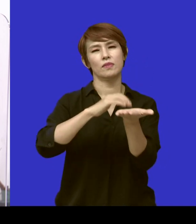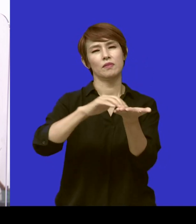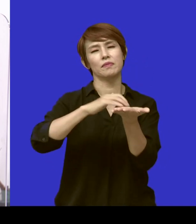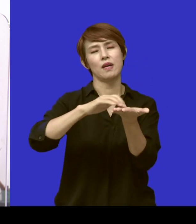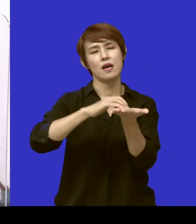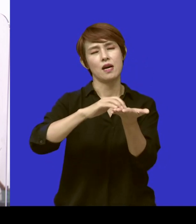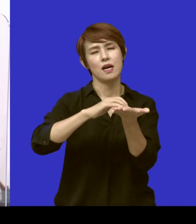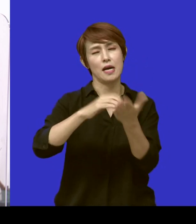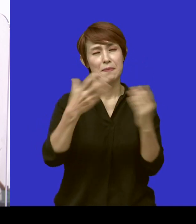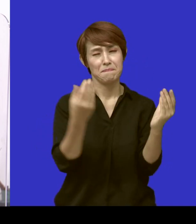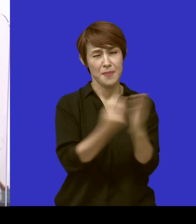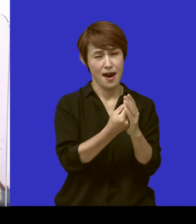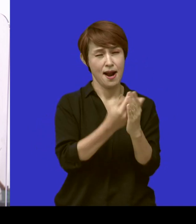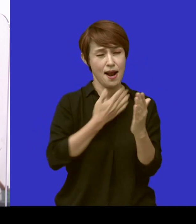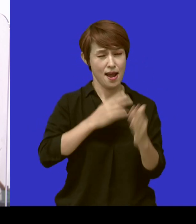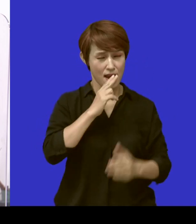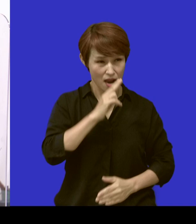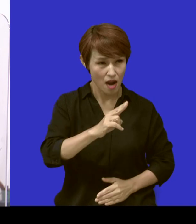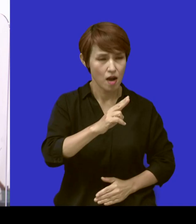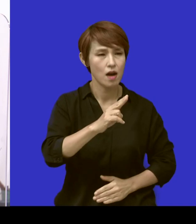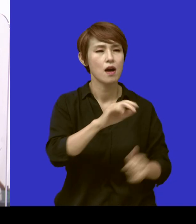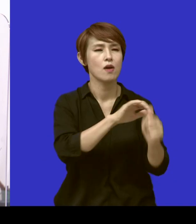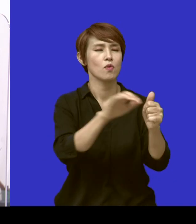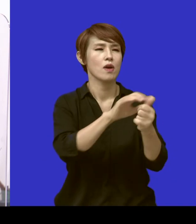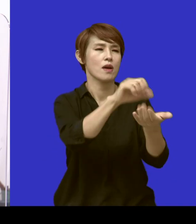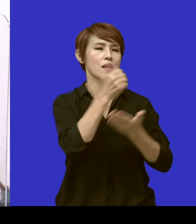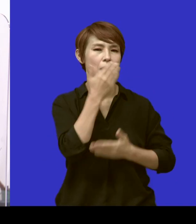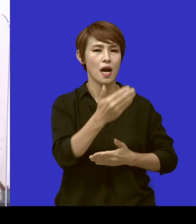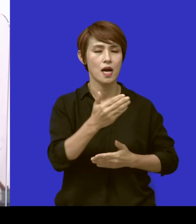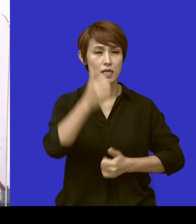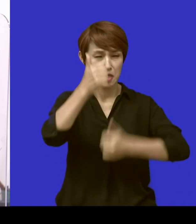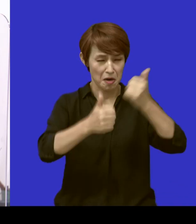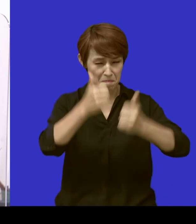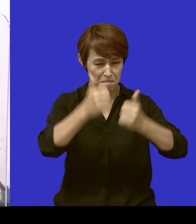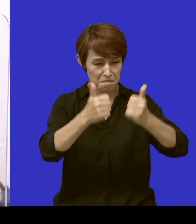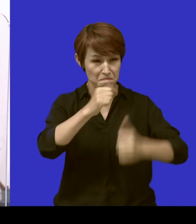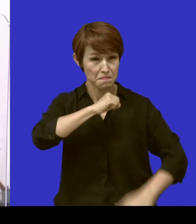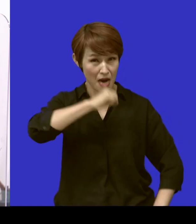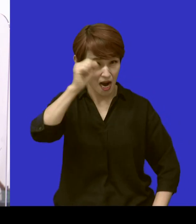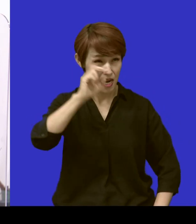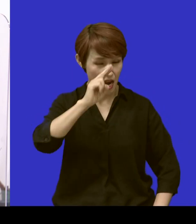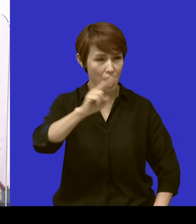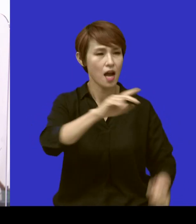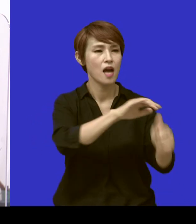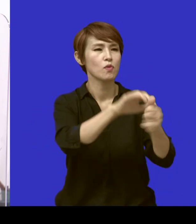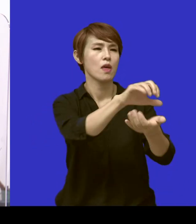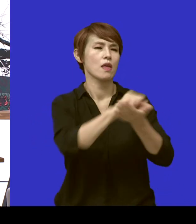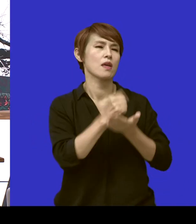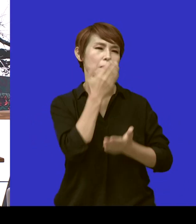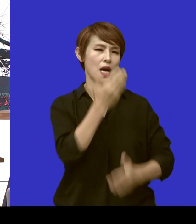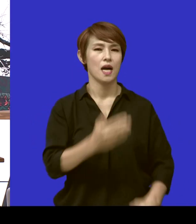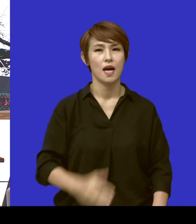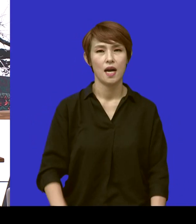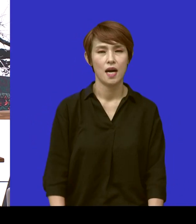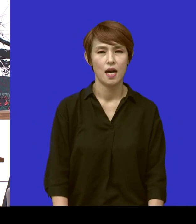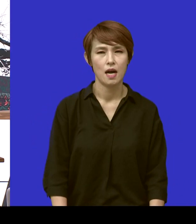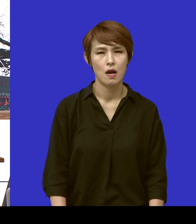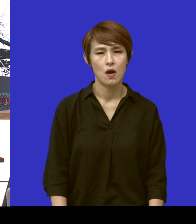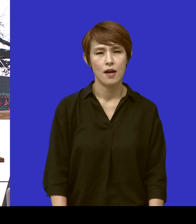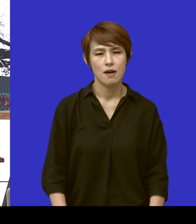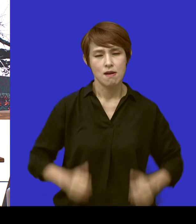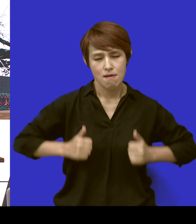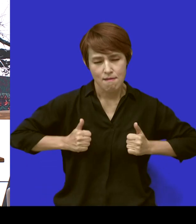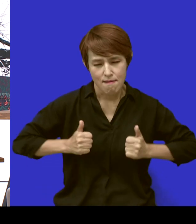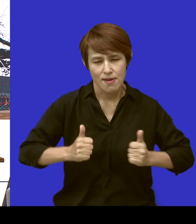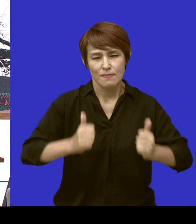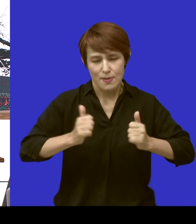점자를 마스터해야 되거든요. 그래서 시험을 봐서 그 시험을 통과를 해야 한손해를 얻을 수 있습니다. 그래서 굉장히